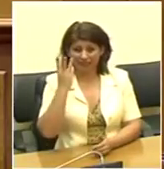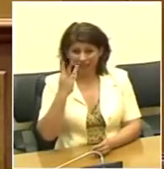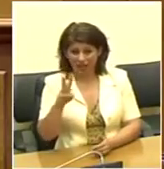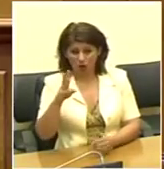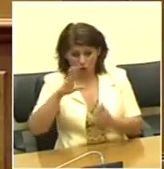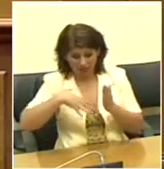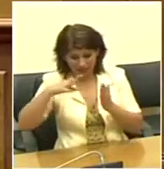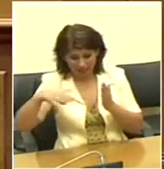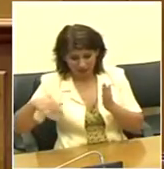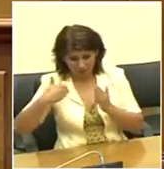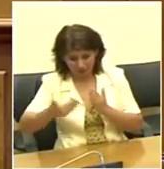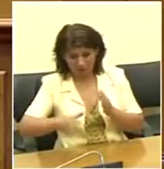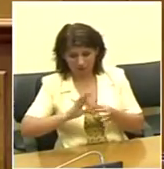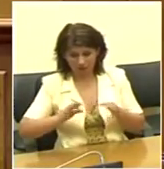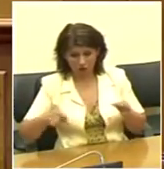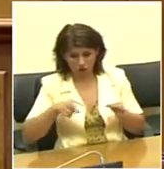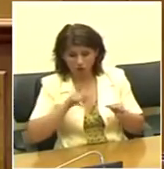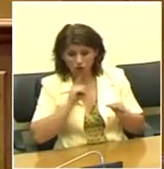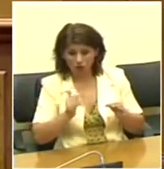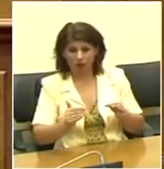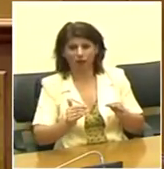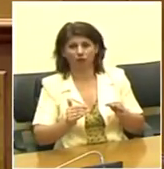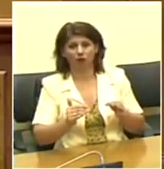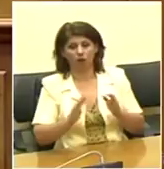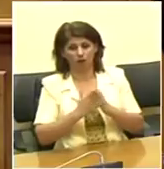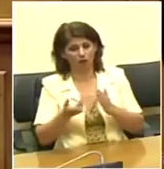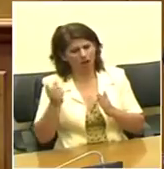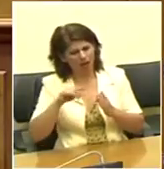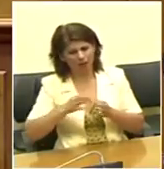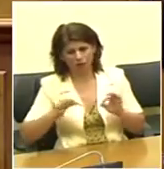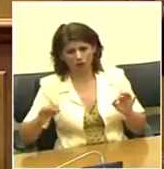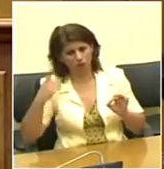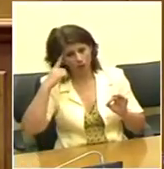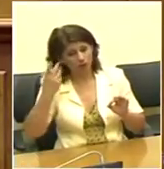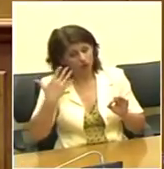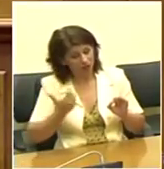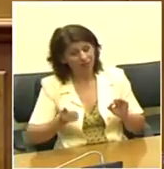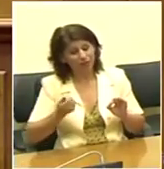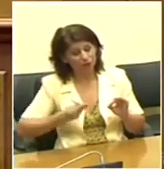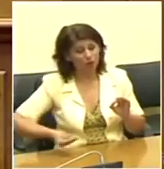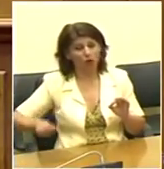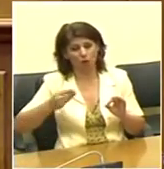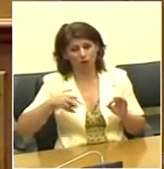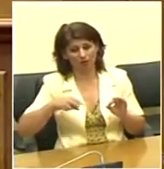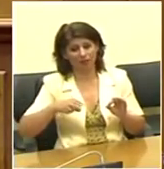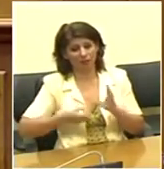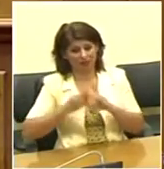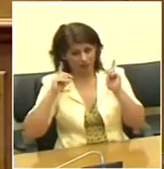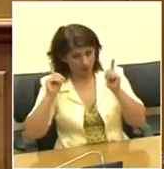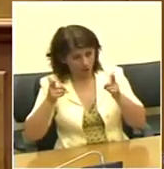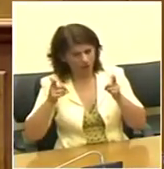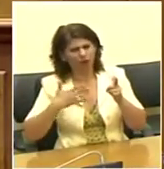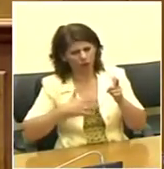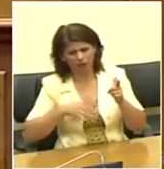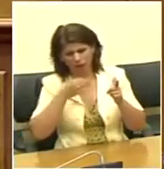την ιστορία, στο ίδιο βιβλίο υπάρχει μια άλλη ιστορία που νομίζω έχει μεγαλύτερη σχέση με τη Νέα Δημοκρατία και θα ήθελα